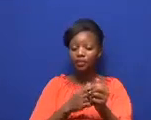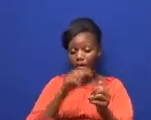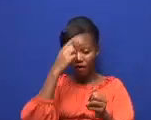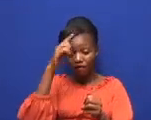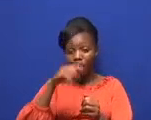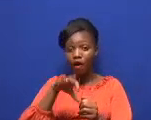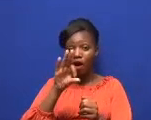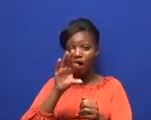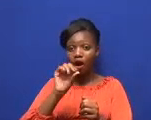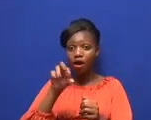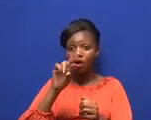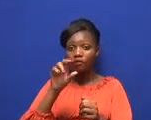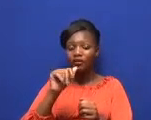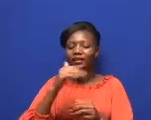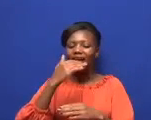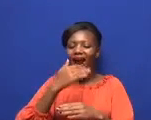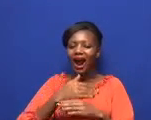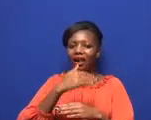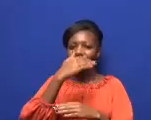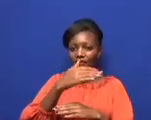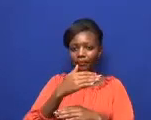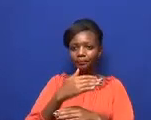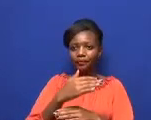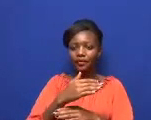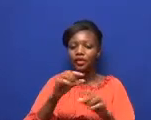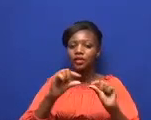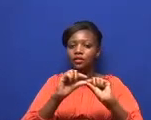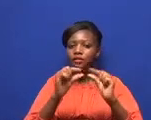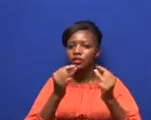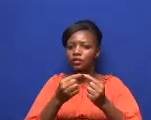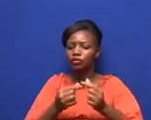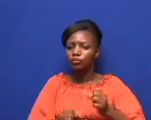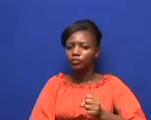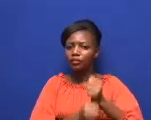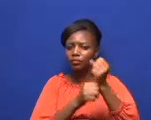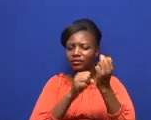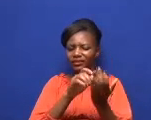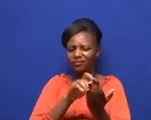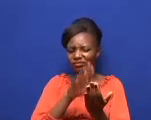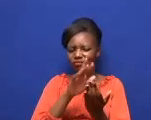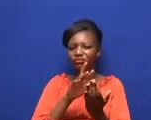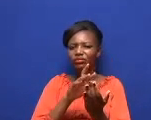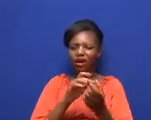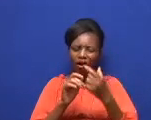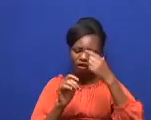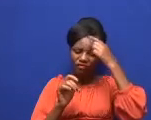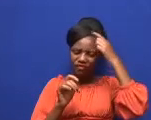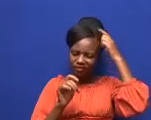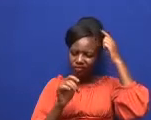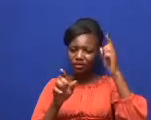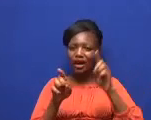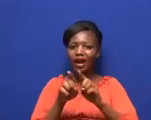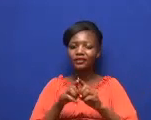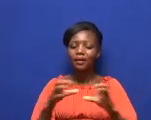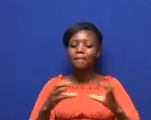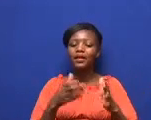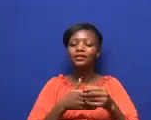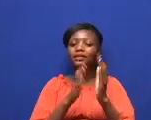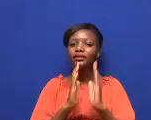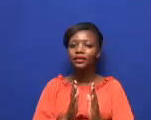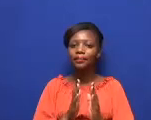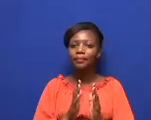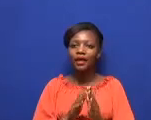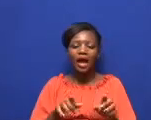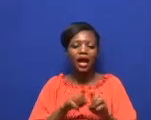Hii ni baada ya mrengo wa chama hicho unaounga mkono kubanduliwa kwa Moses Wetangula kama kiongozi wa chama